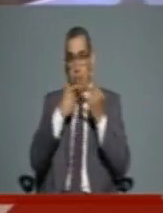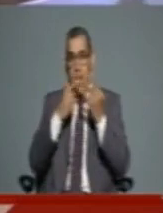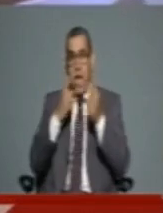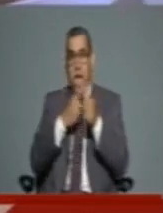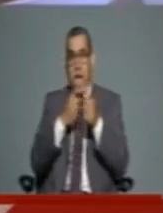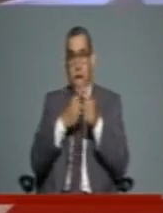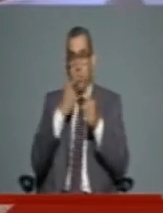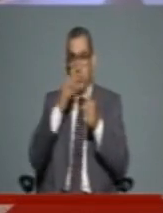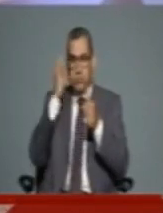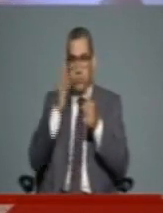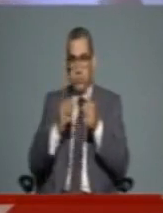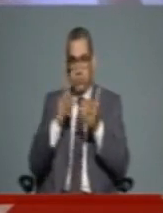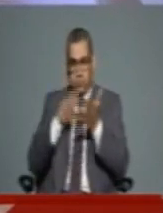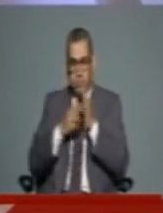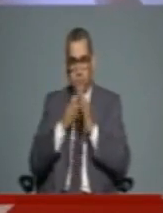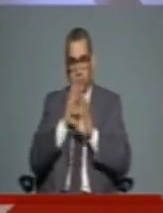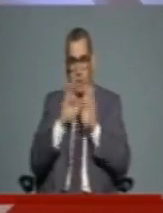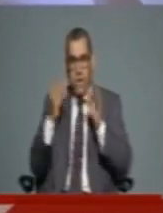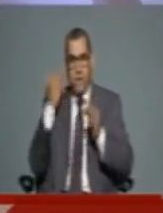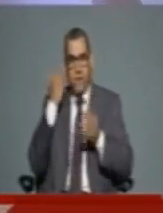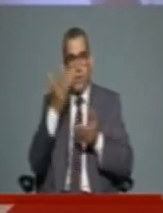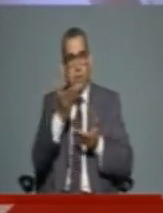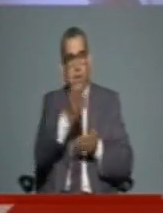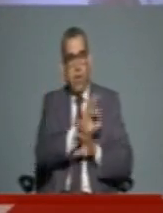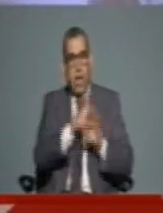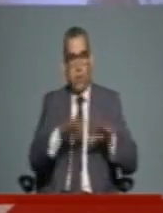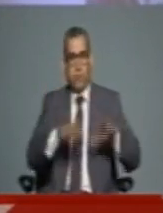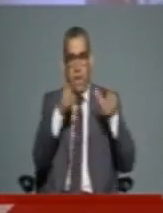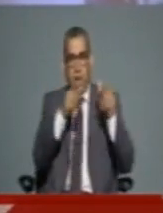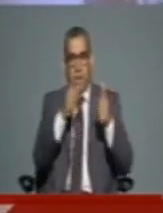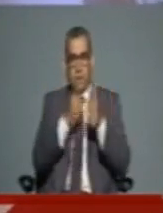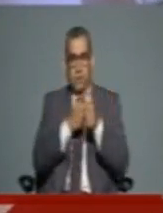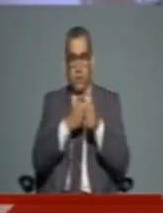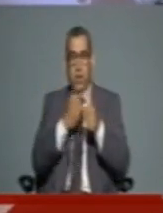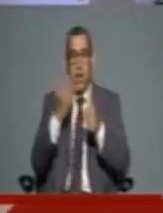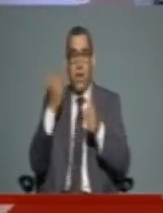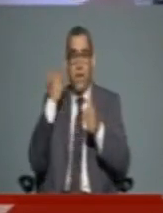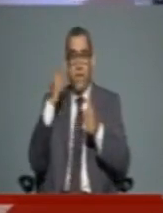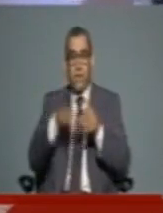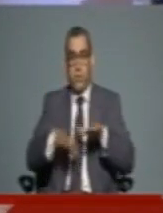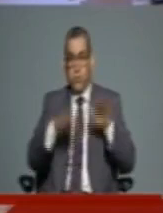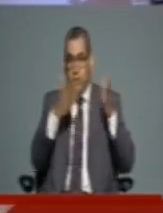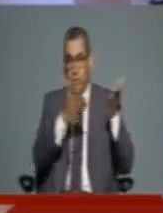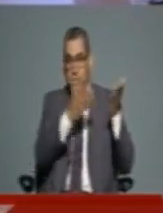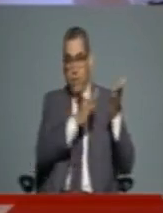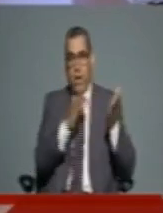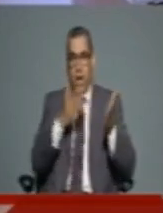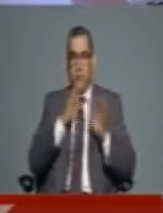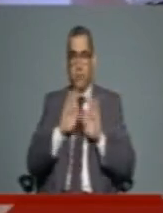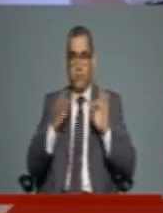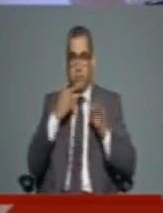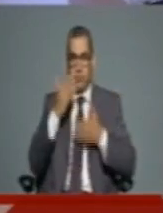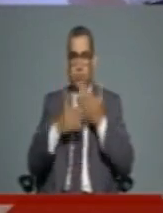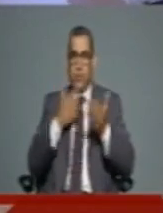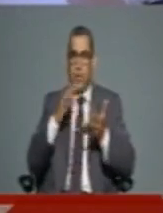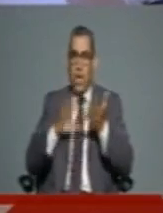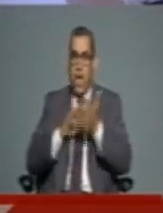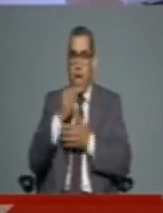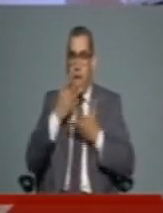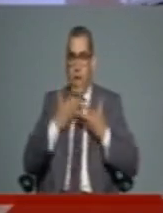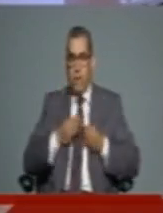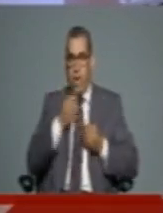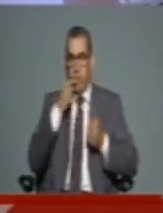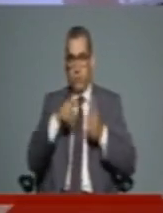توفير وإتاحة السلع. لو السلعة مش موجودة عندنا لا نستطيع أن نتكلم عن أمن في هذا